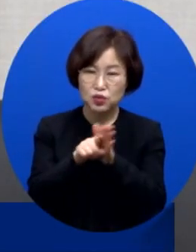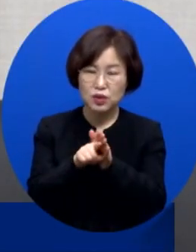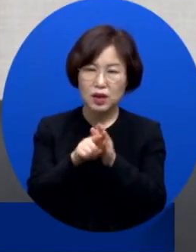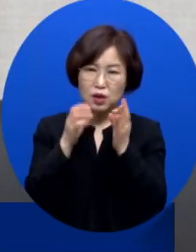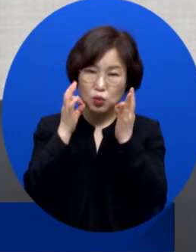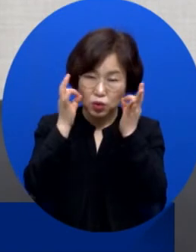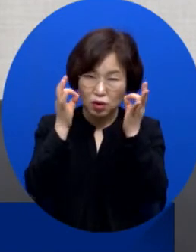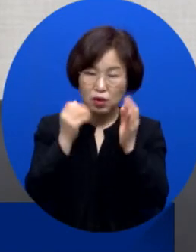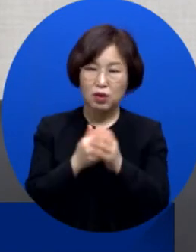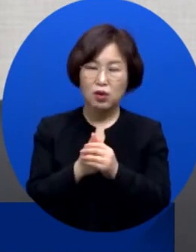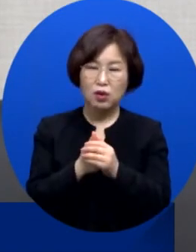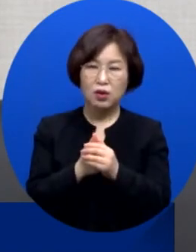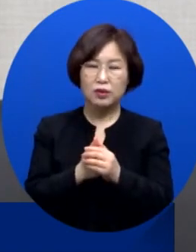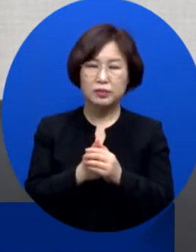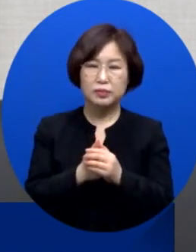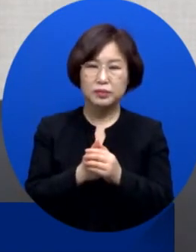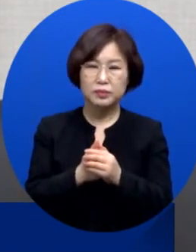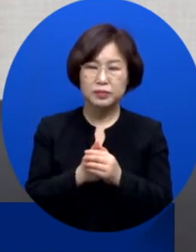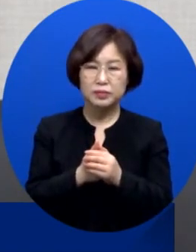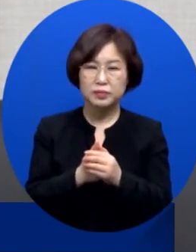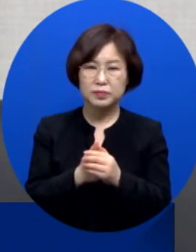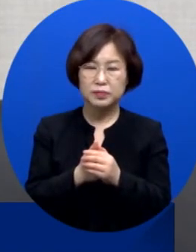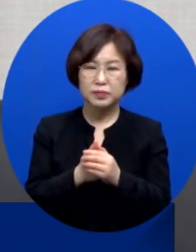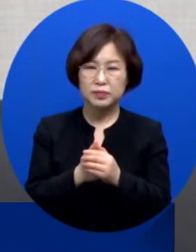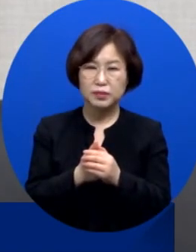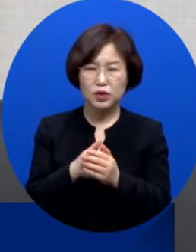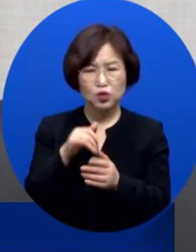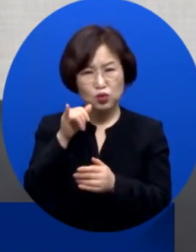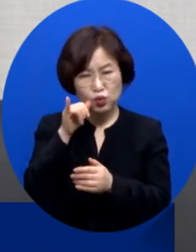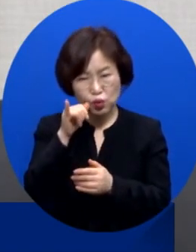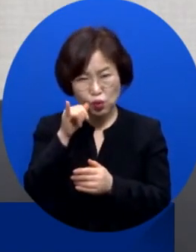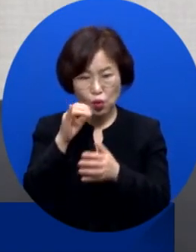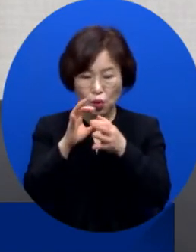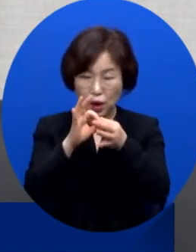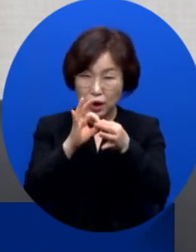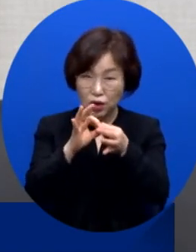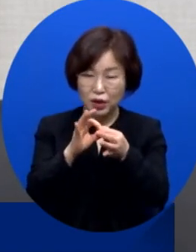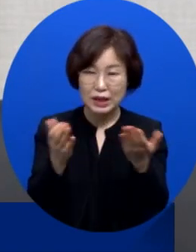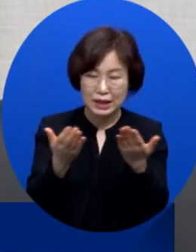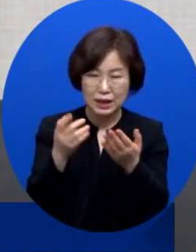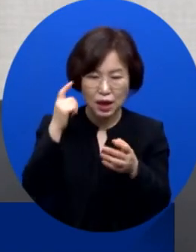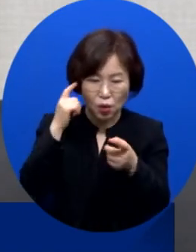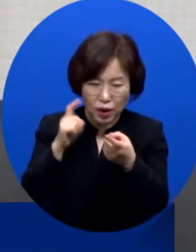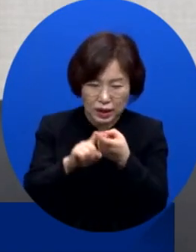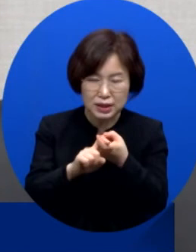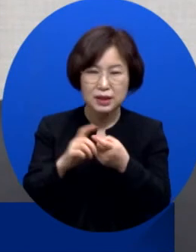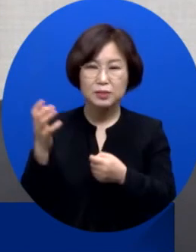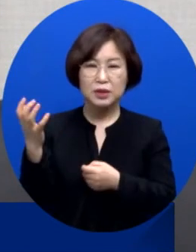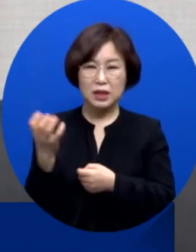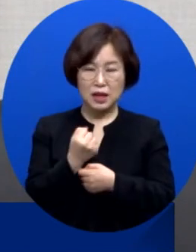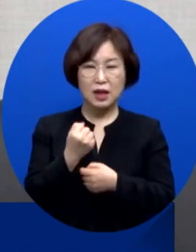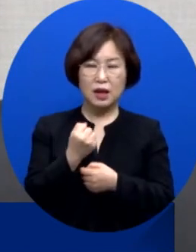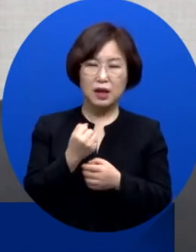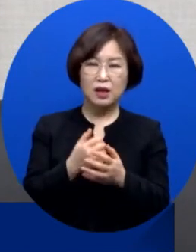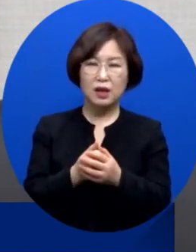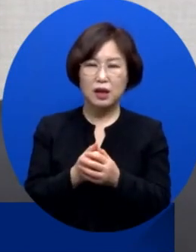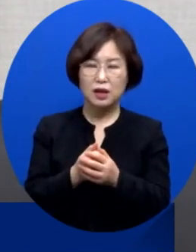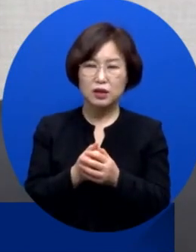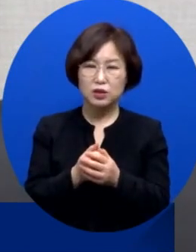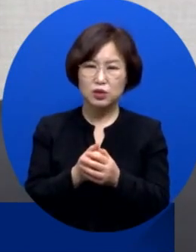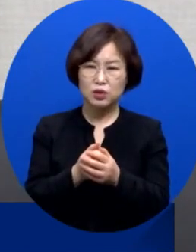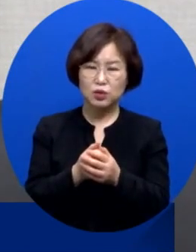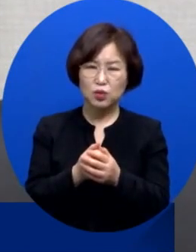최우선 과제라고 많은 전문가들이 말씀을 하시니까 중독 에 관계된 부분들을 좀 관심을 갖고 좀 이런 분야에 대해서